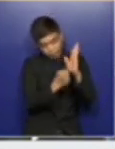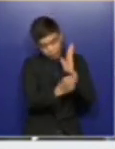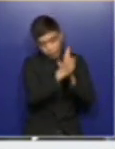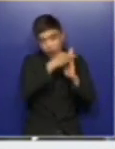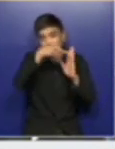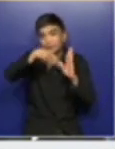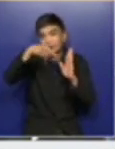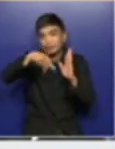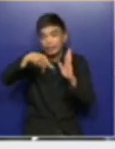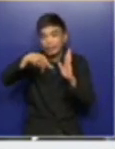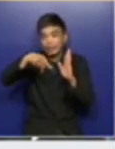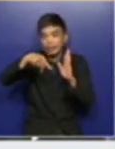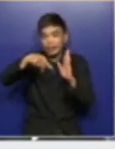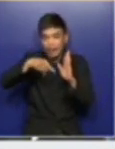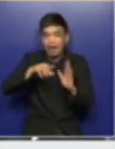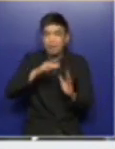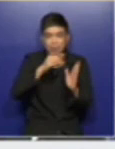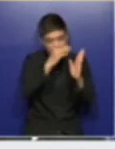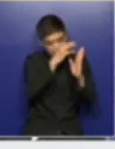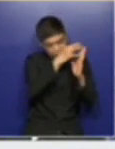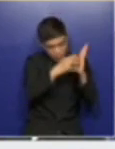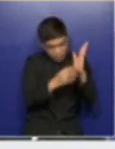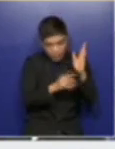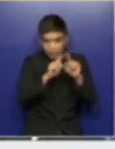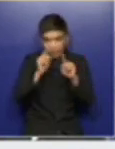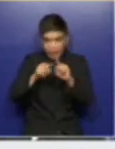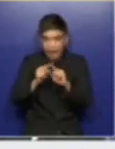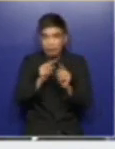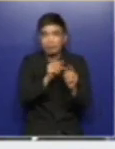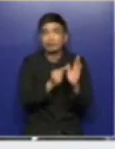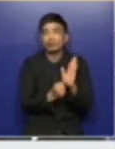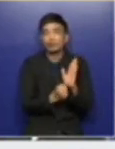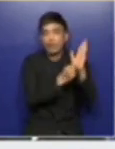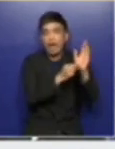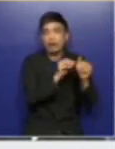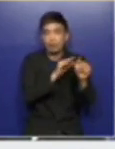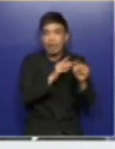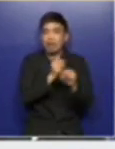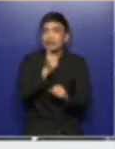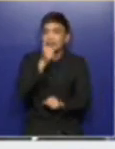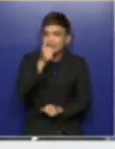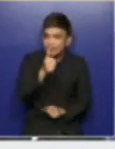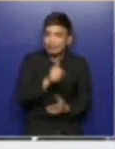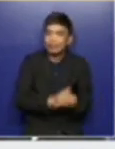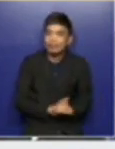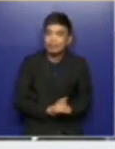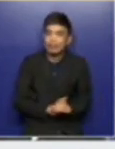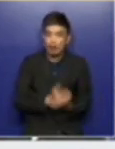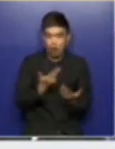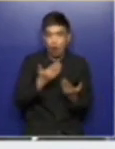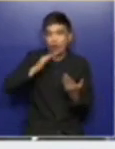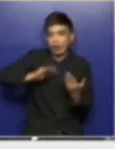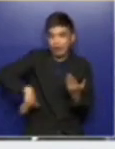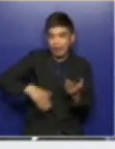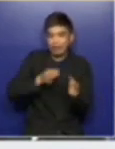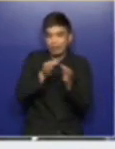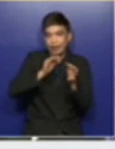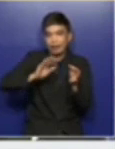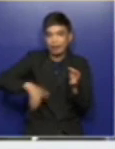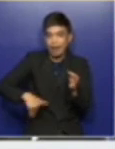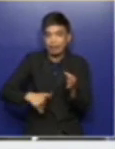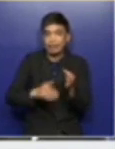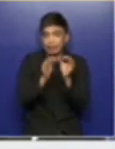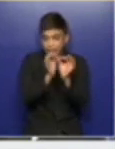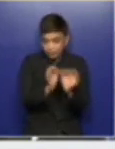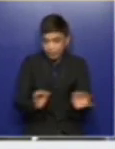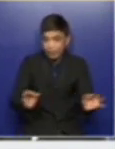แบบถ้ามีเวลาผมจะกลับเรียนท่านประธานต่อไปฮะกฎหมายที่ออกมารองรับสำคัญและจำเป็นครับแต่เนื้อหาส